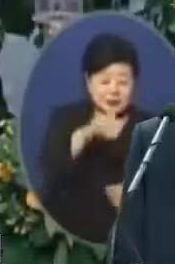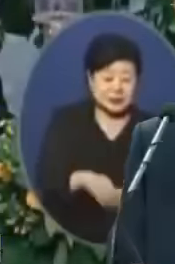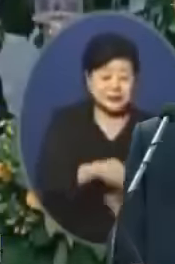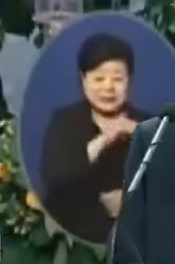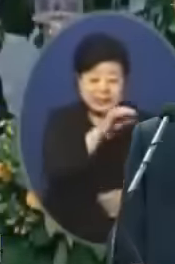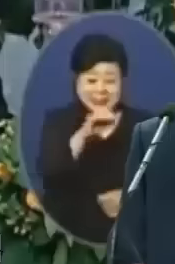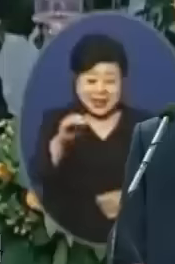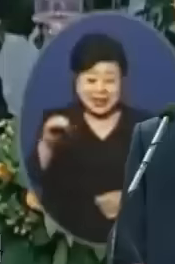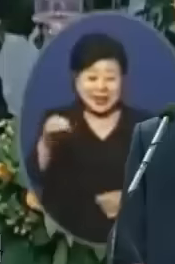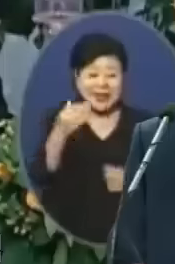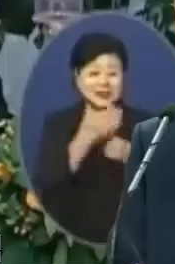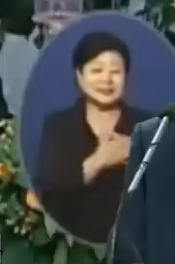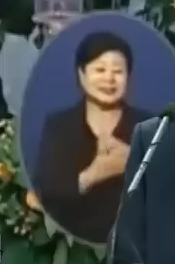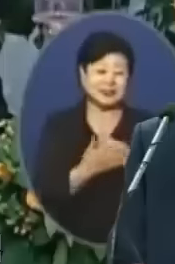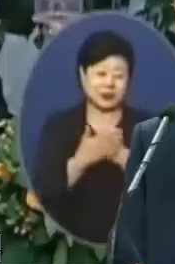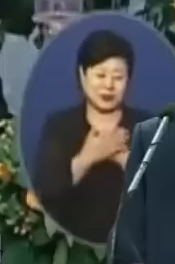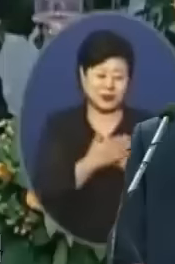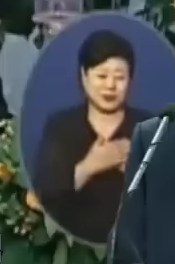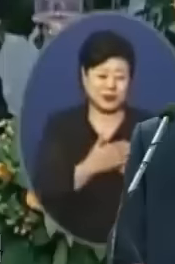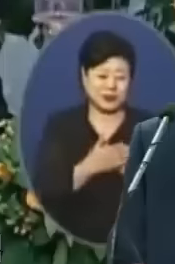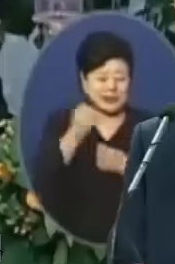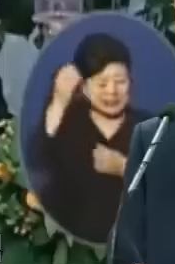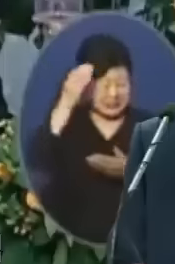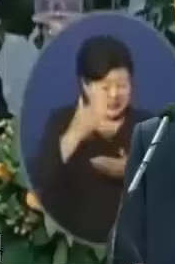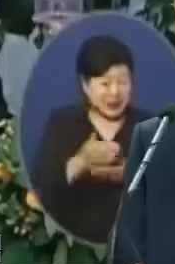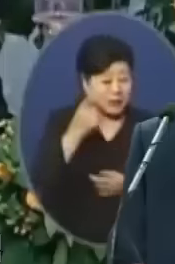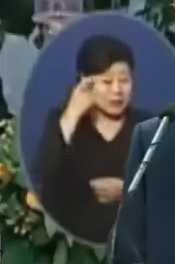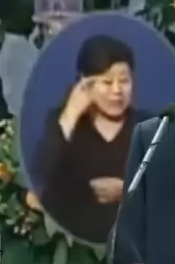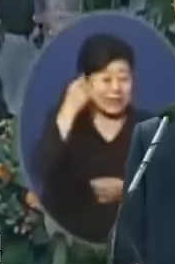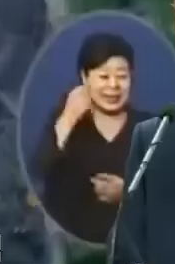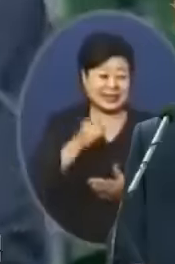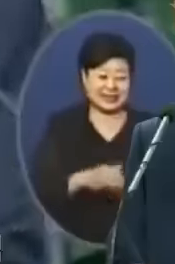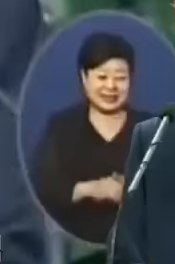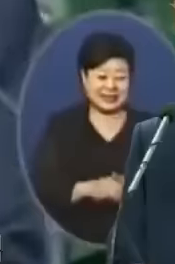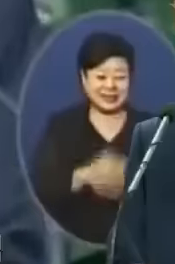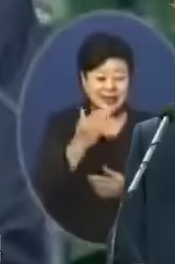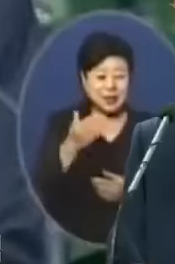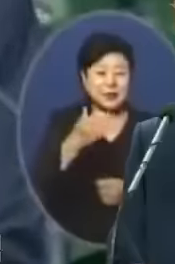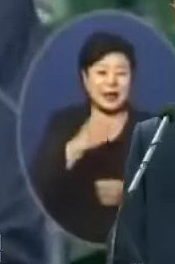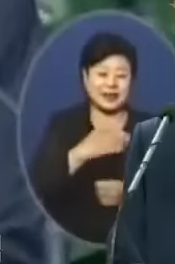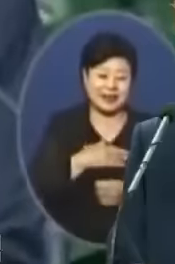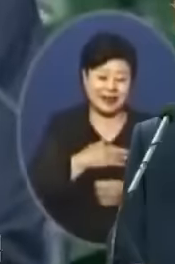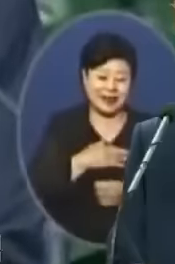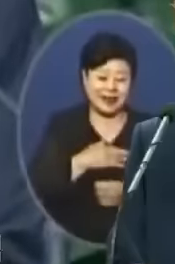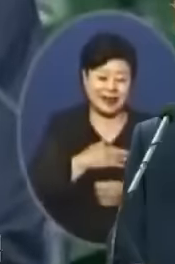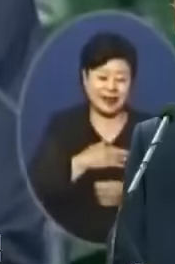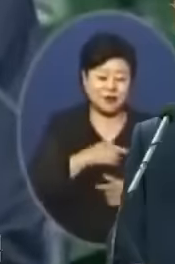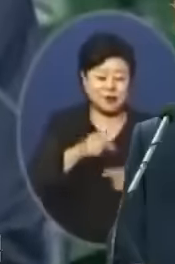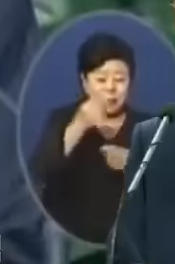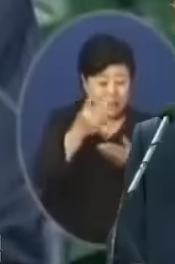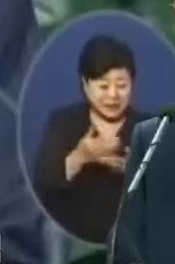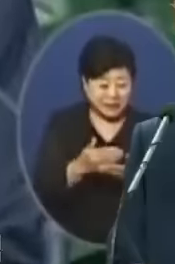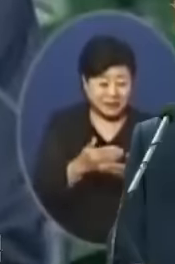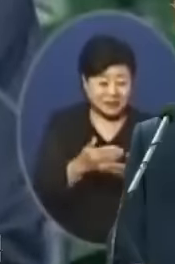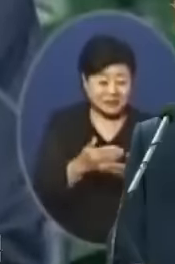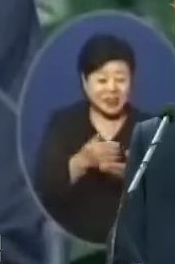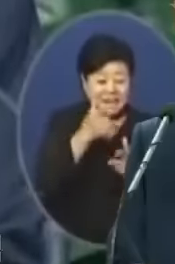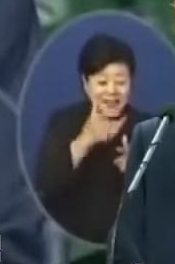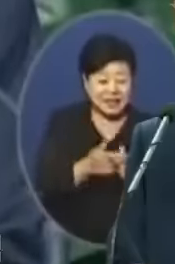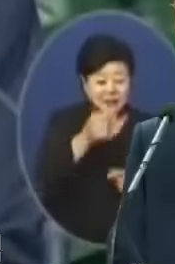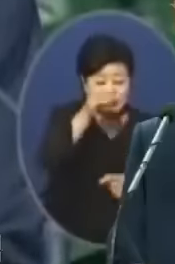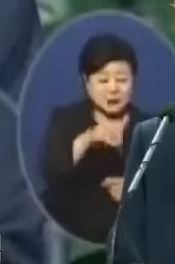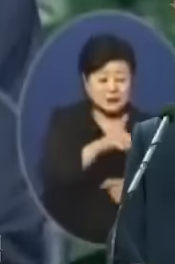십자가의 은총을 잊지 말고 생각해야 되는 것입니다. 여러분과 내가 구원을 받는 것은